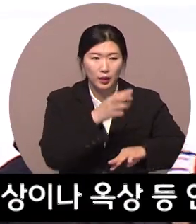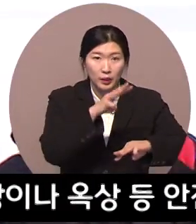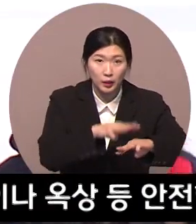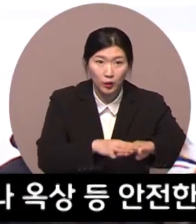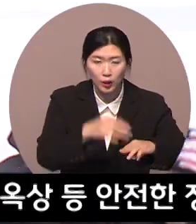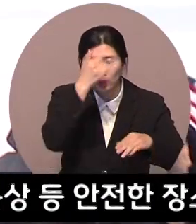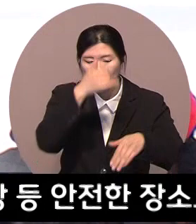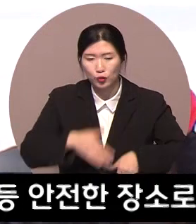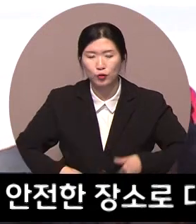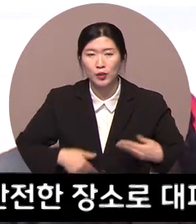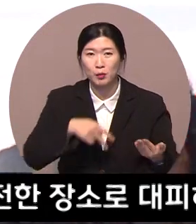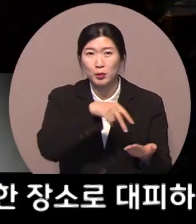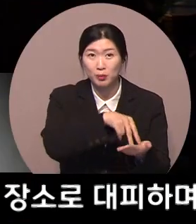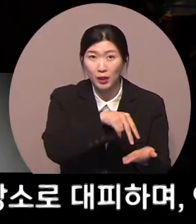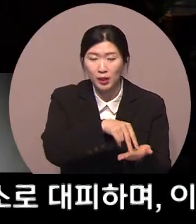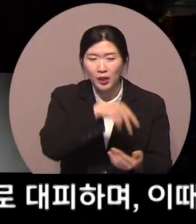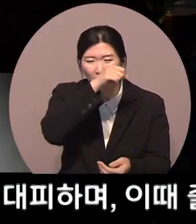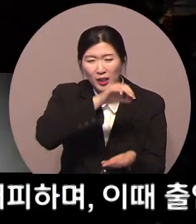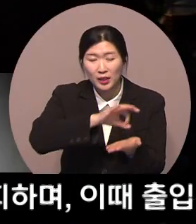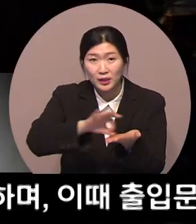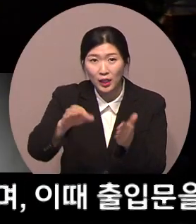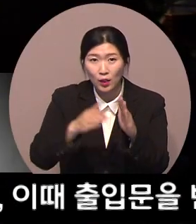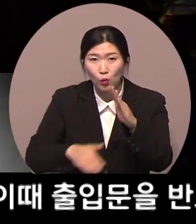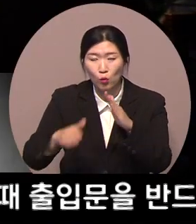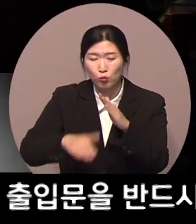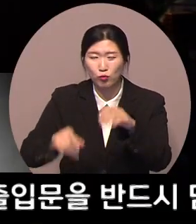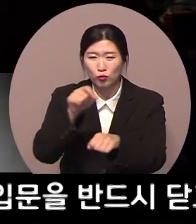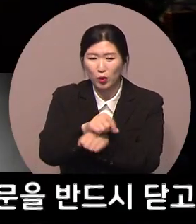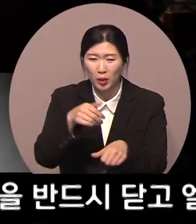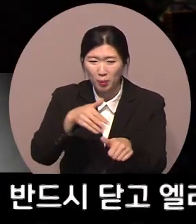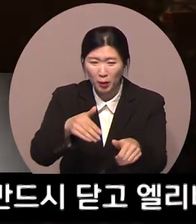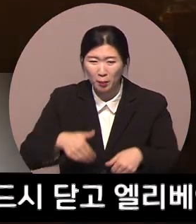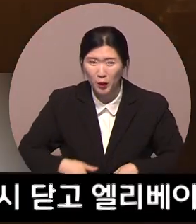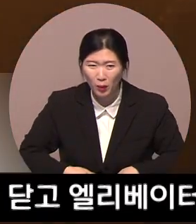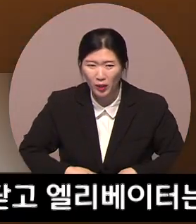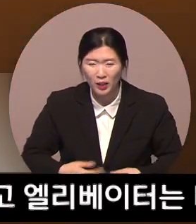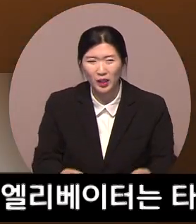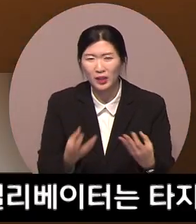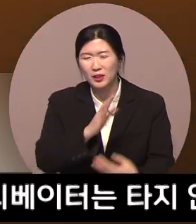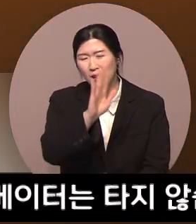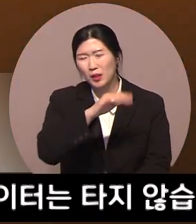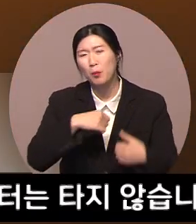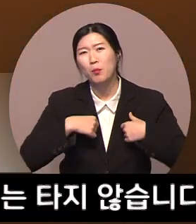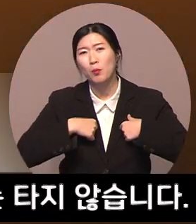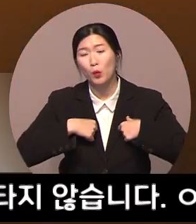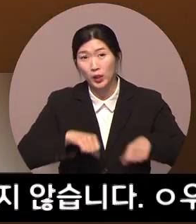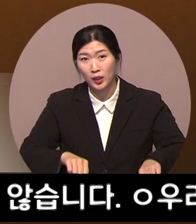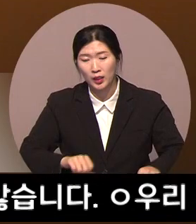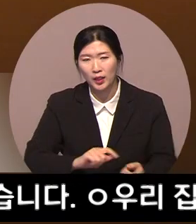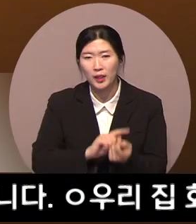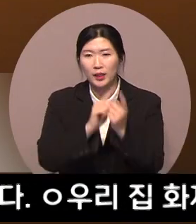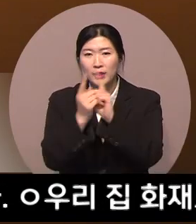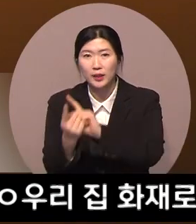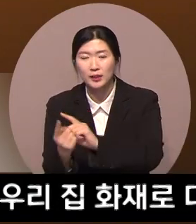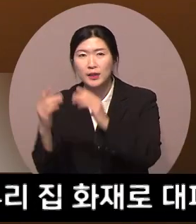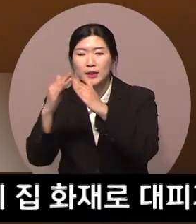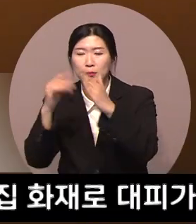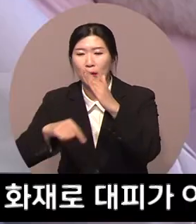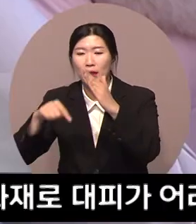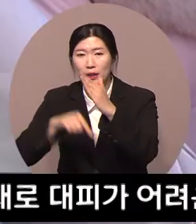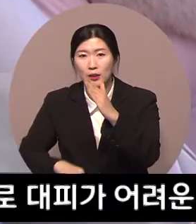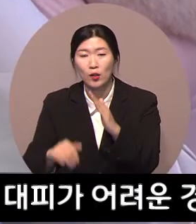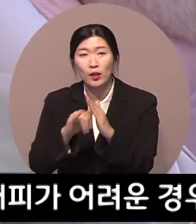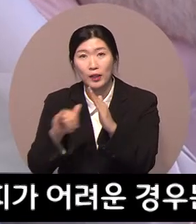충남도는 예산집행과 공무원 동원이 필요한 대규모 행사를 개최하지 않는다며 가족과 함께